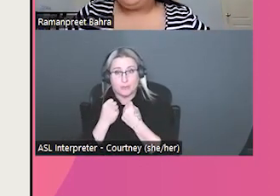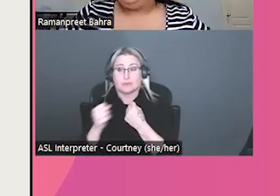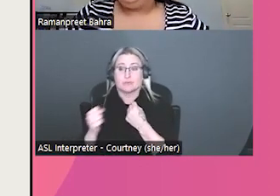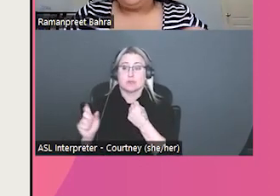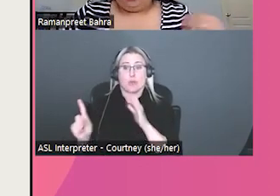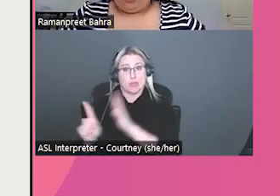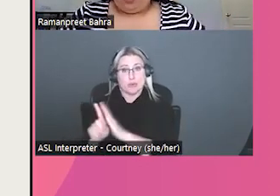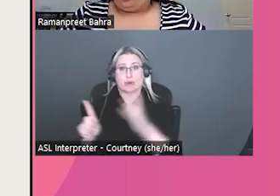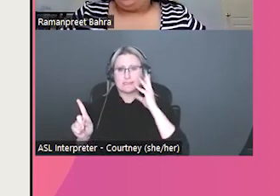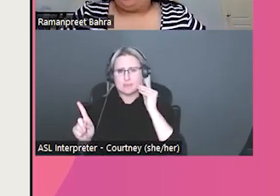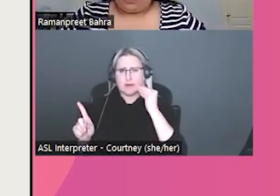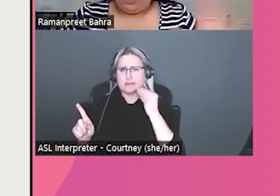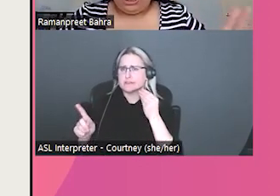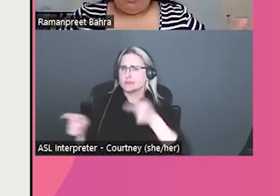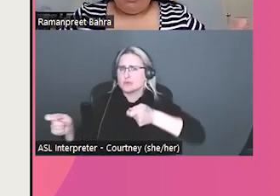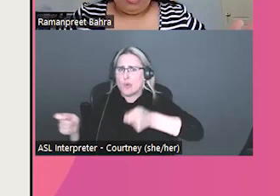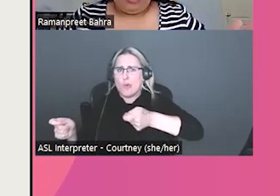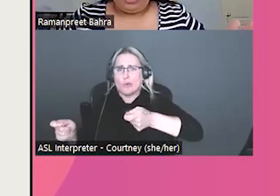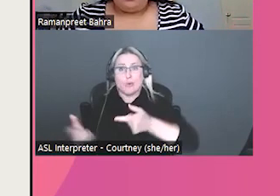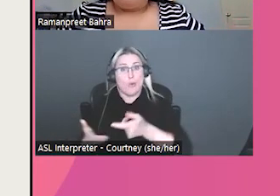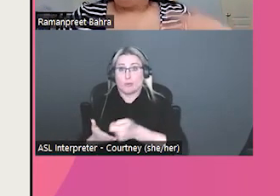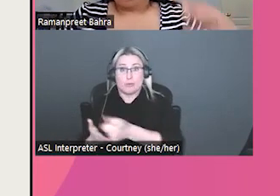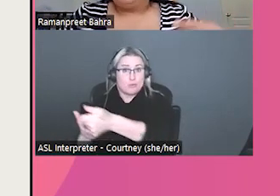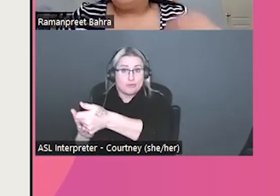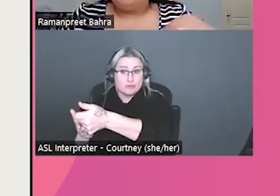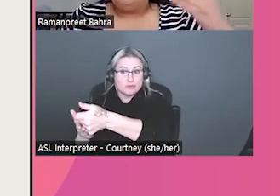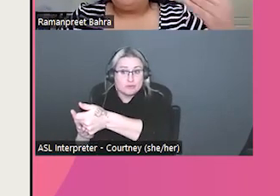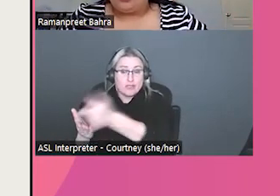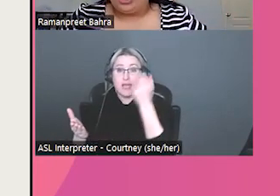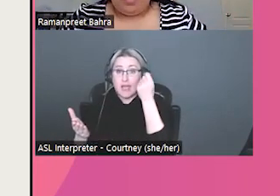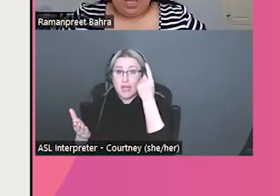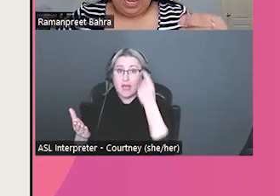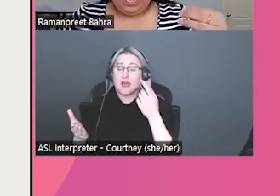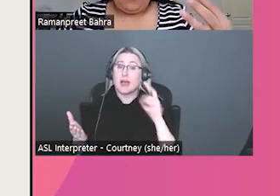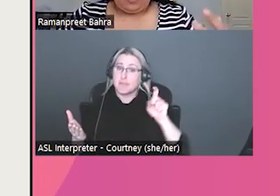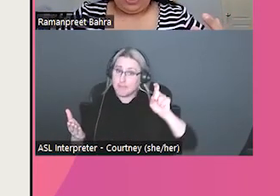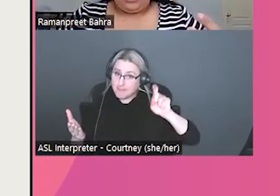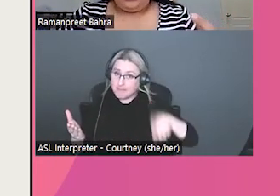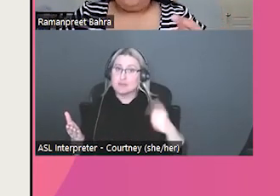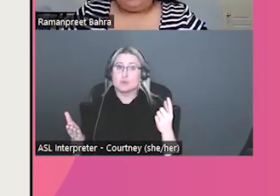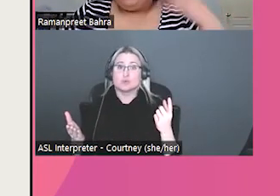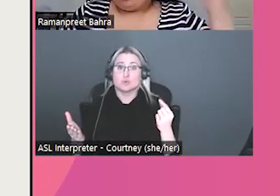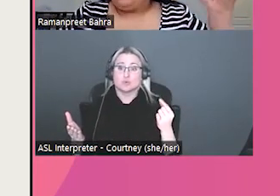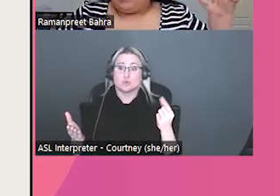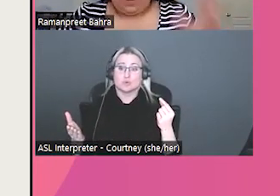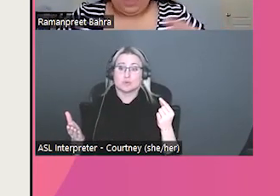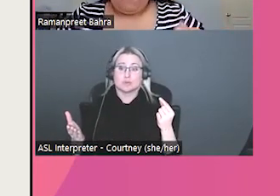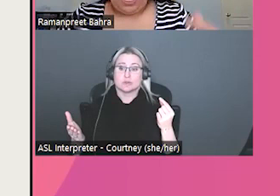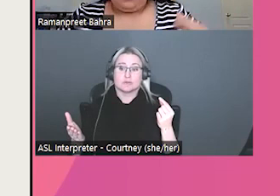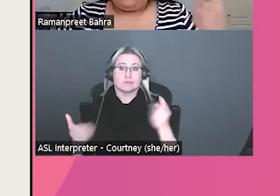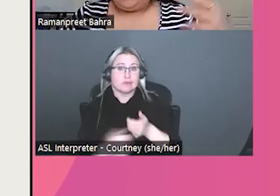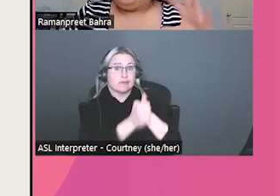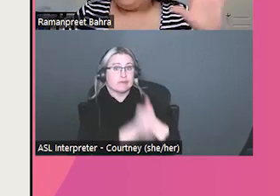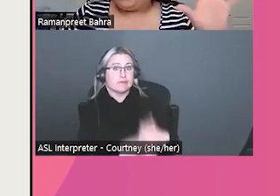peut valoriser l'expérience du corps, comment on peut contenir donc ou même, modeler et